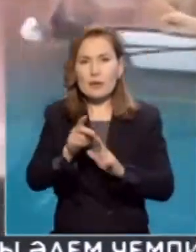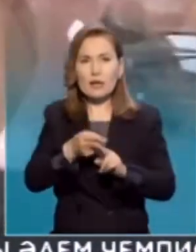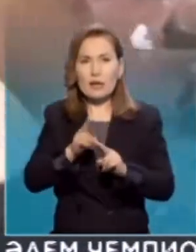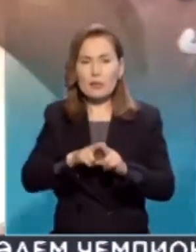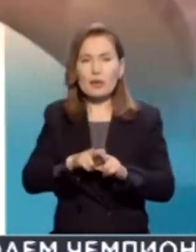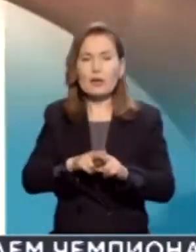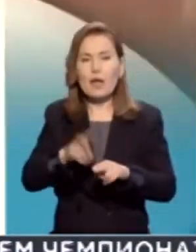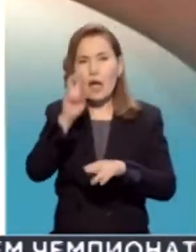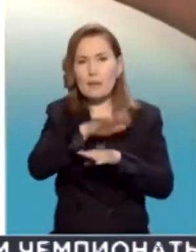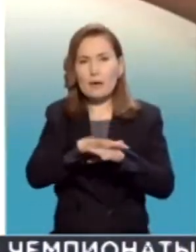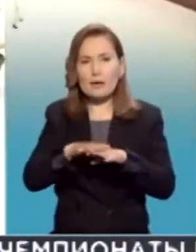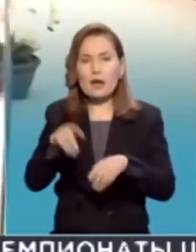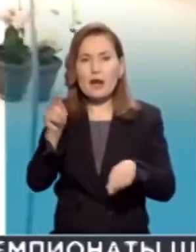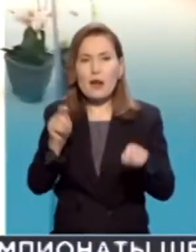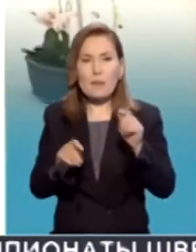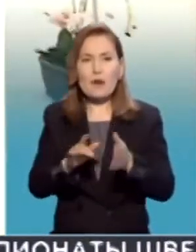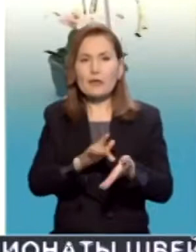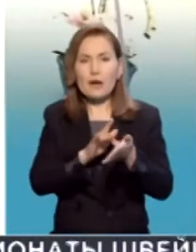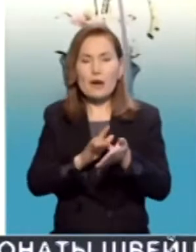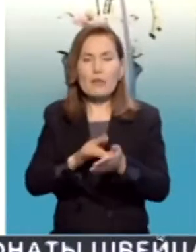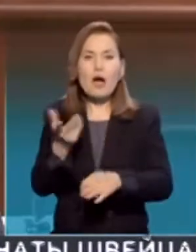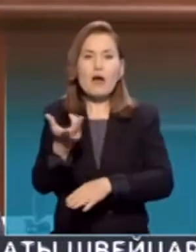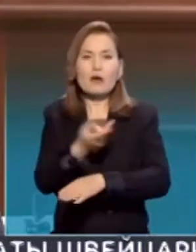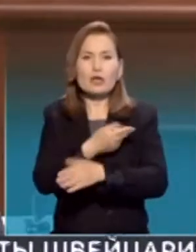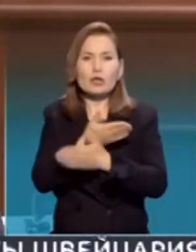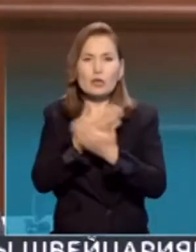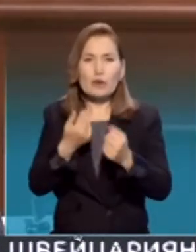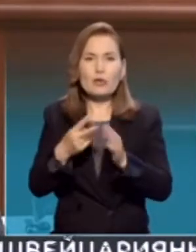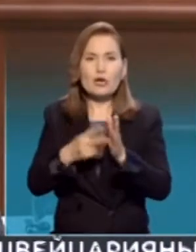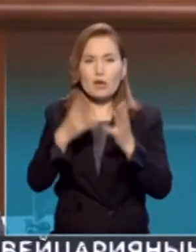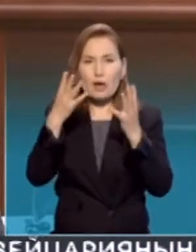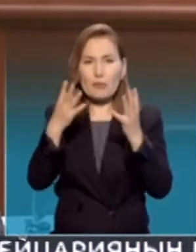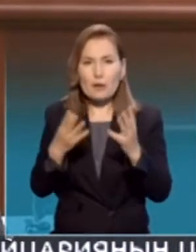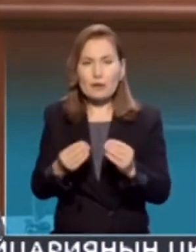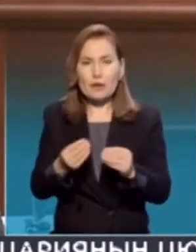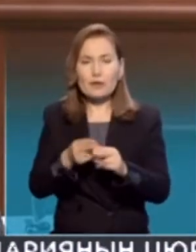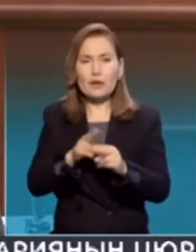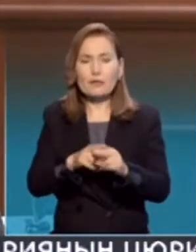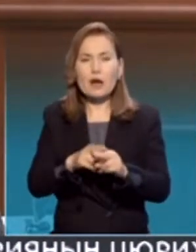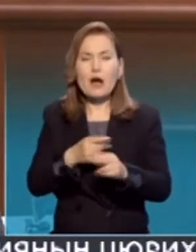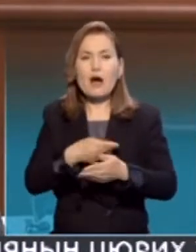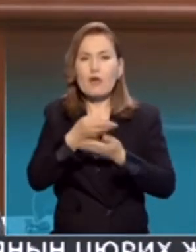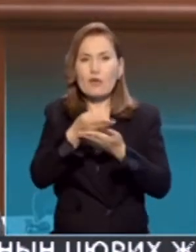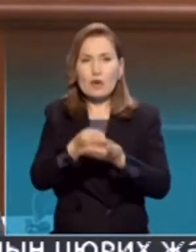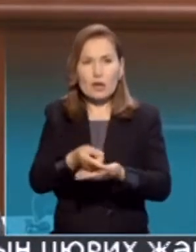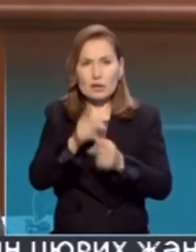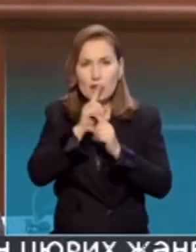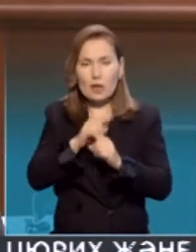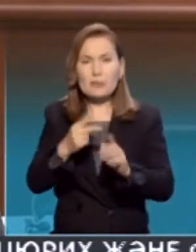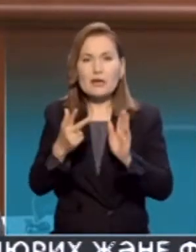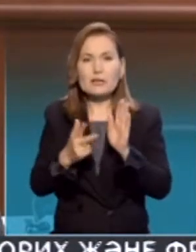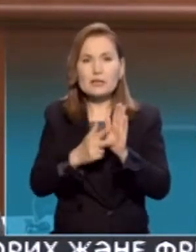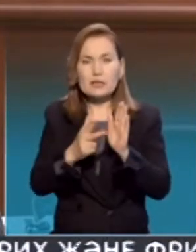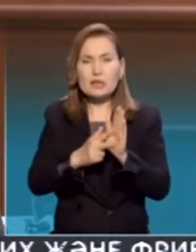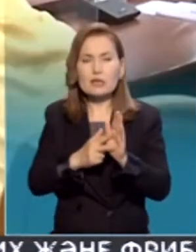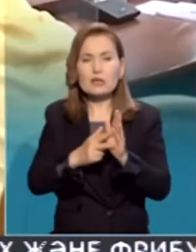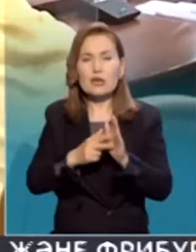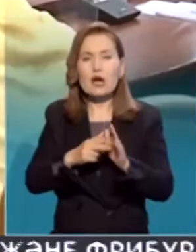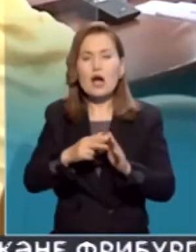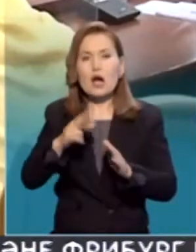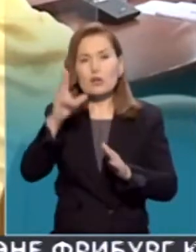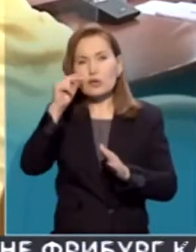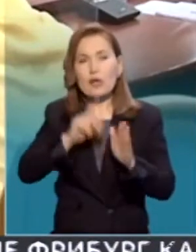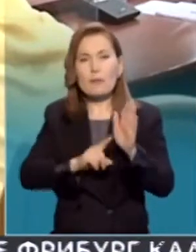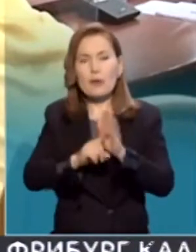мәлімдеді. Бұл елге барған туристер вакцинасы жоқ болса, 7 күнге карантинге алынатын еді. Маусымның 8-нен бастап ереже күшін жояды,